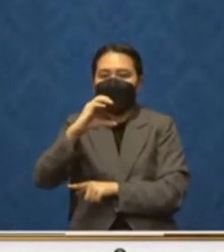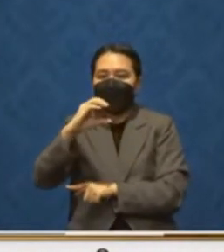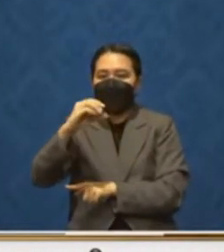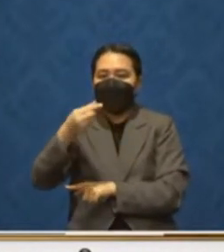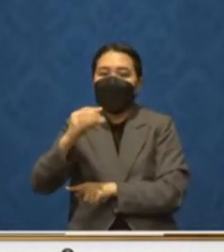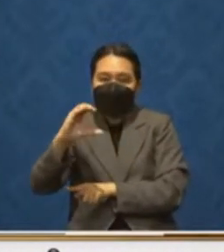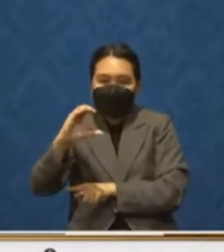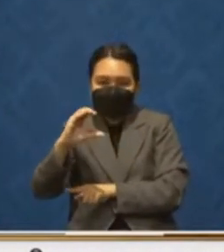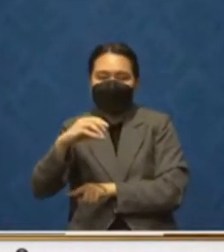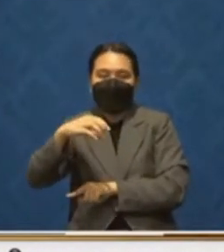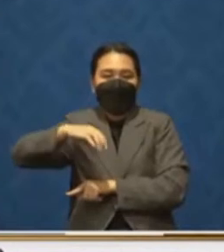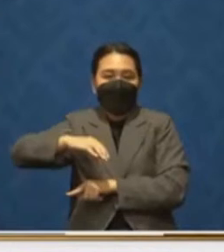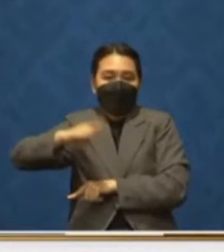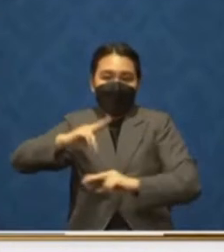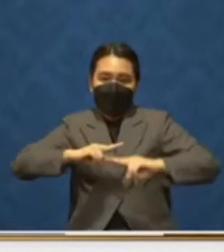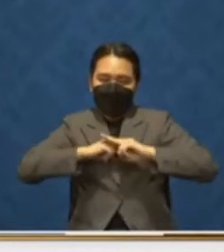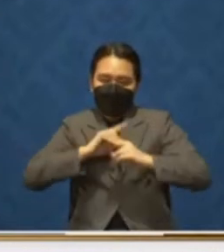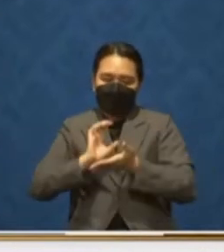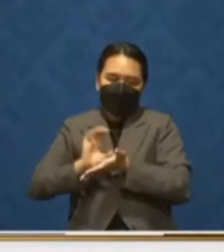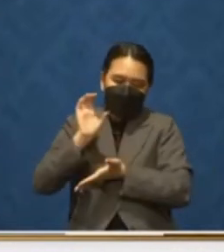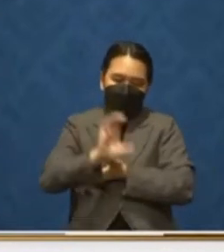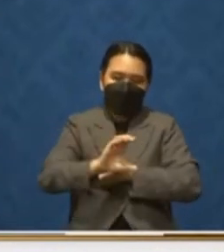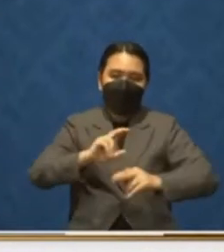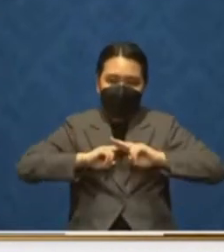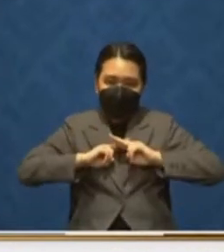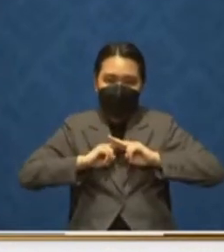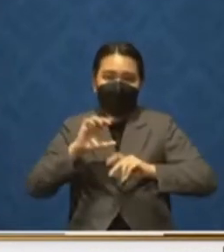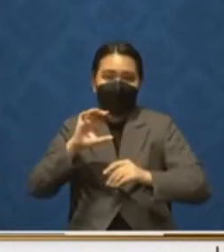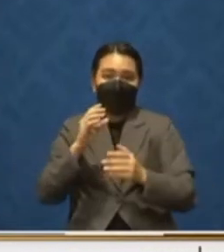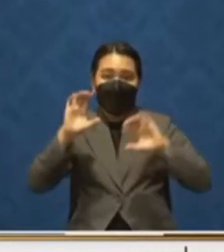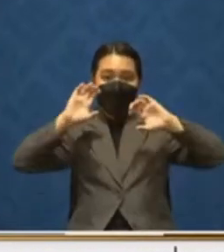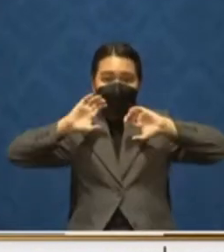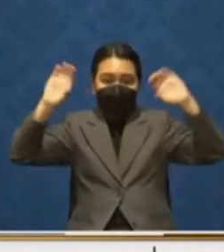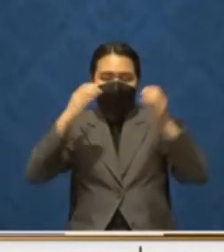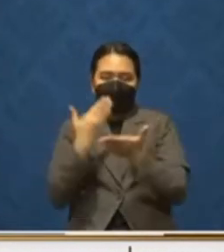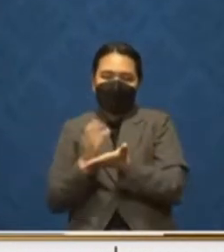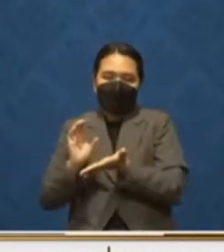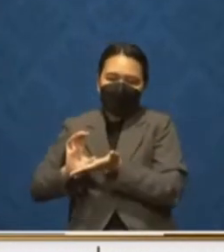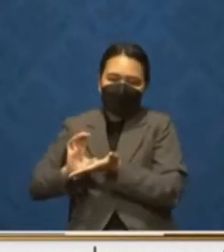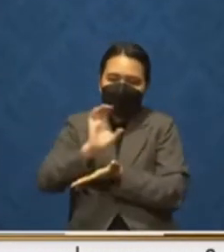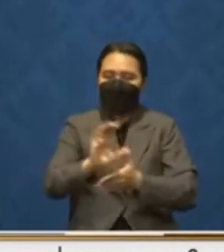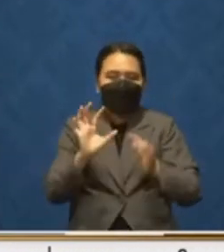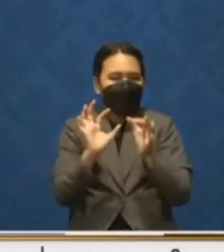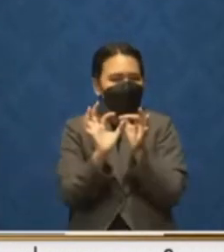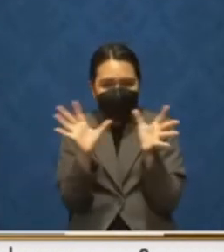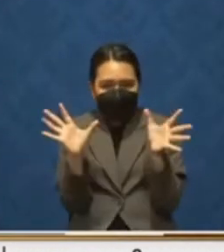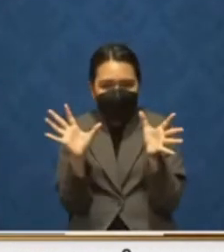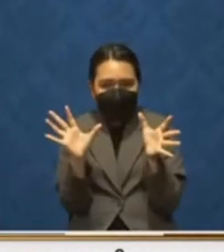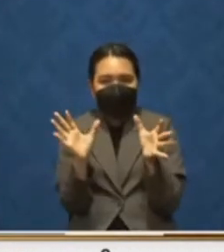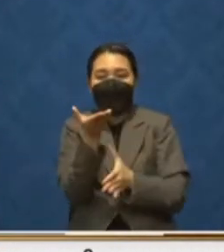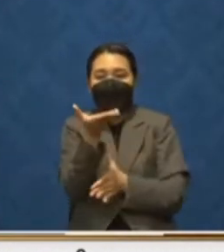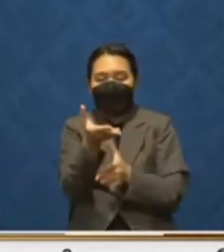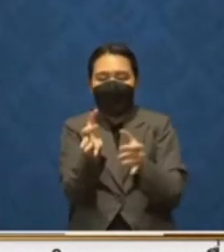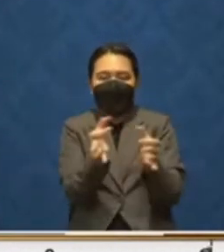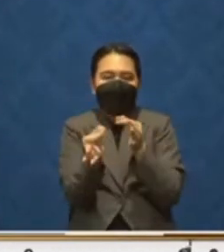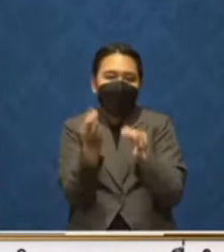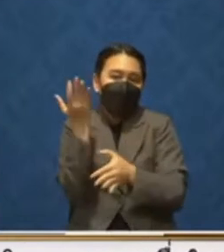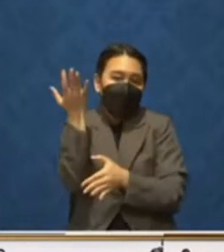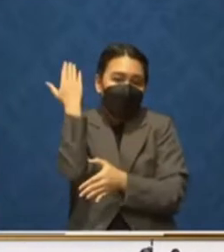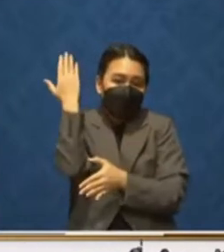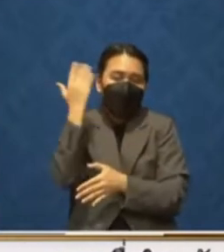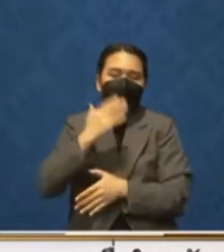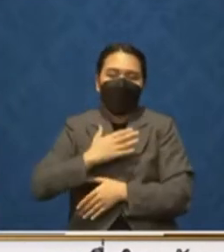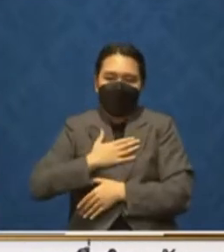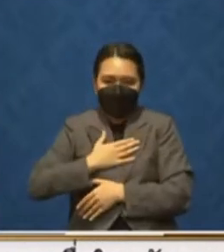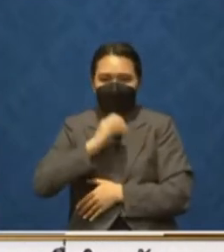ไม่ได้เงินของรัฐหรือเงินแผ่นดินไปเกี่ยวข้องเลยนะครับอย่างที่เท่าไหร่พี่ฟายเมื่อสักครู่นี้นะครับขอเล่นแล้วนะ